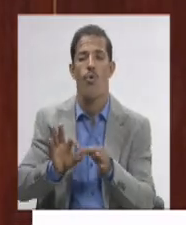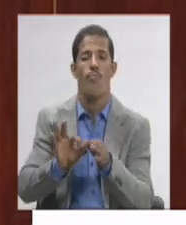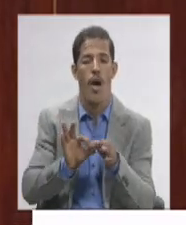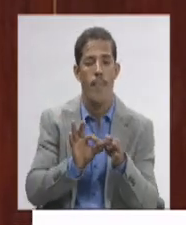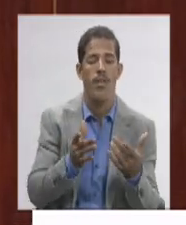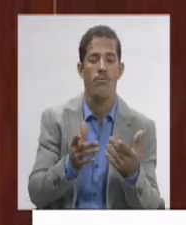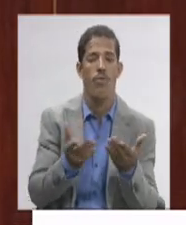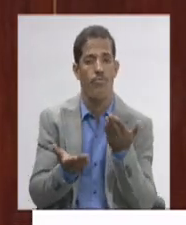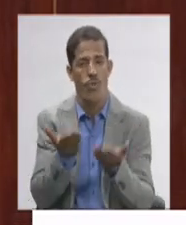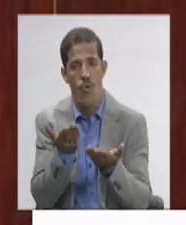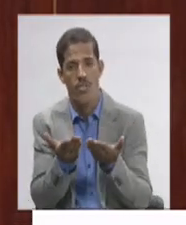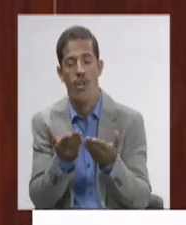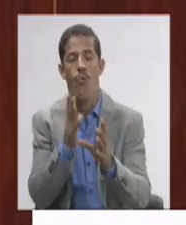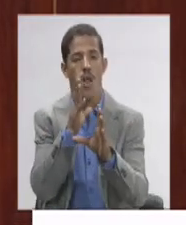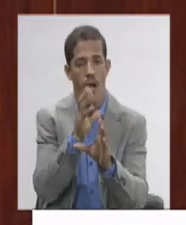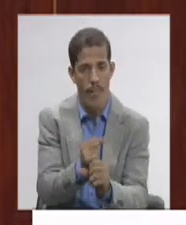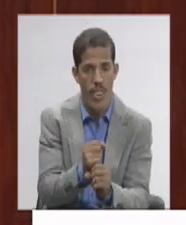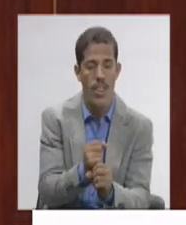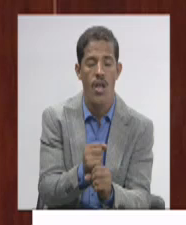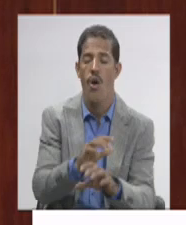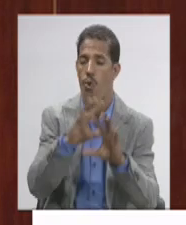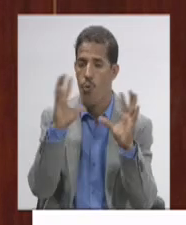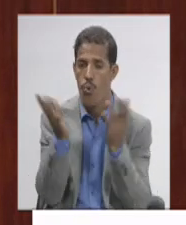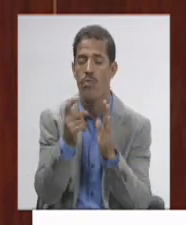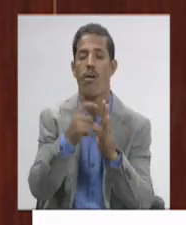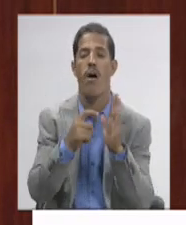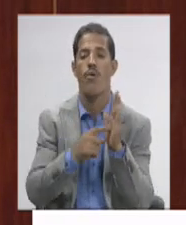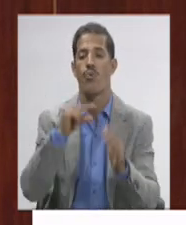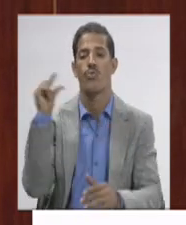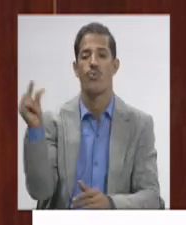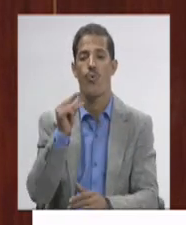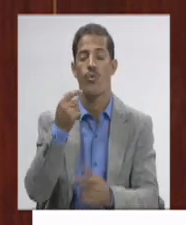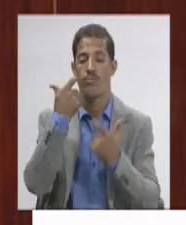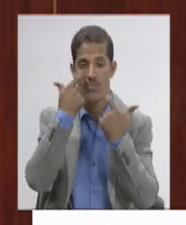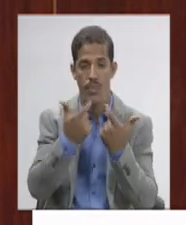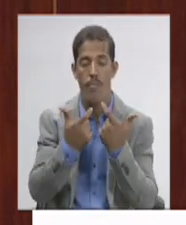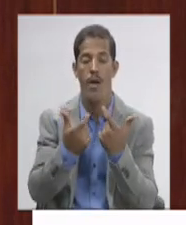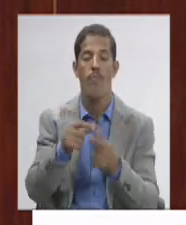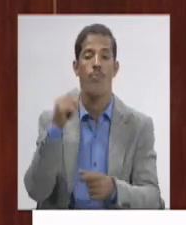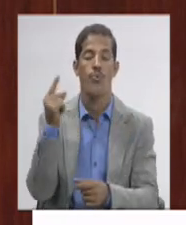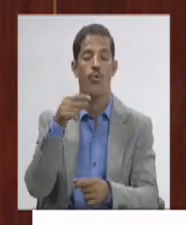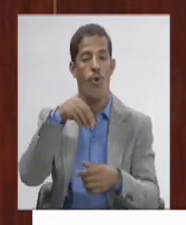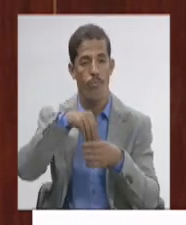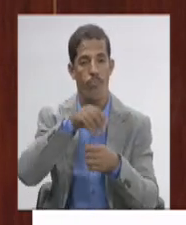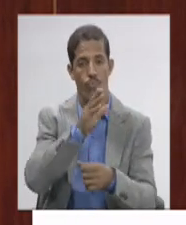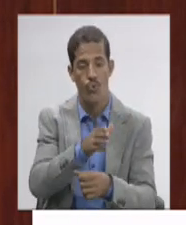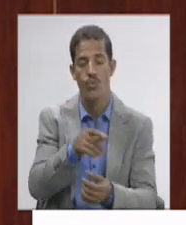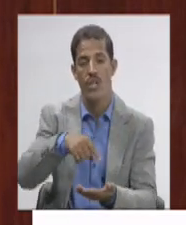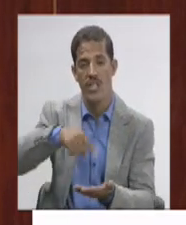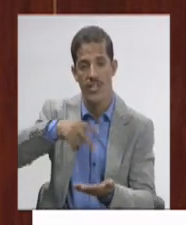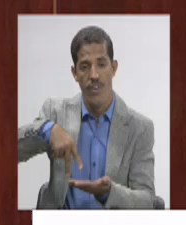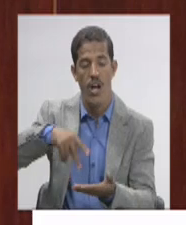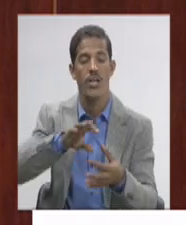والمتوازن والحمايه التامه طبقا للقانون الدولي والمعايير الدوليه المعتمده في مجال